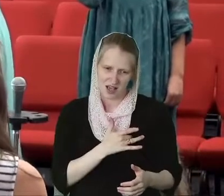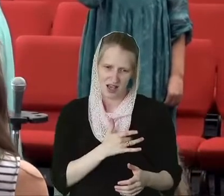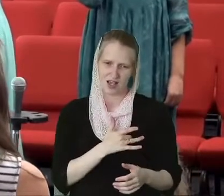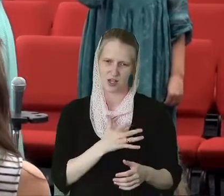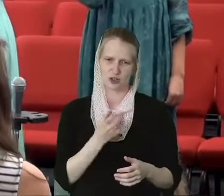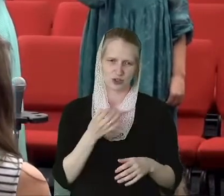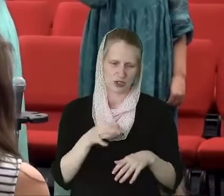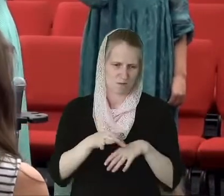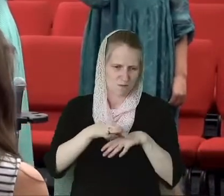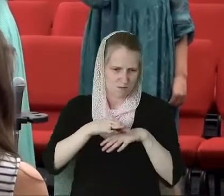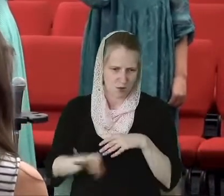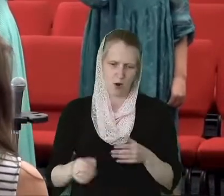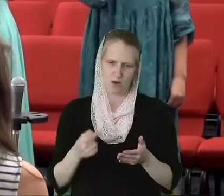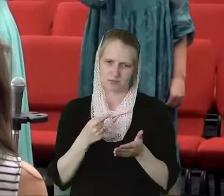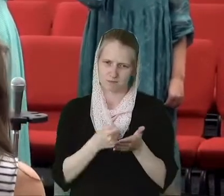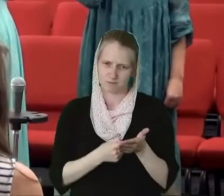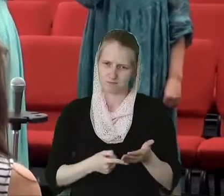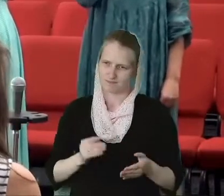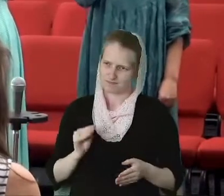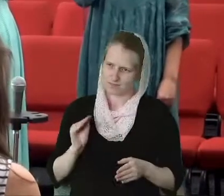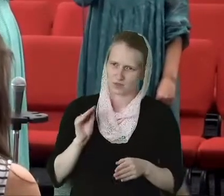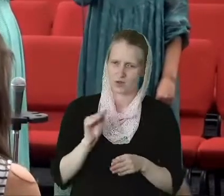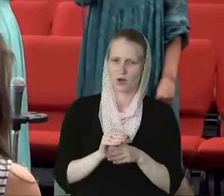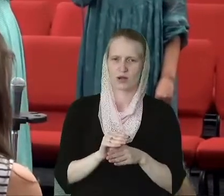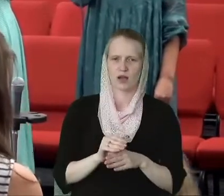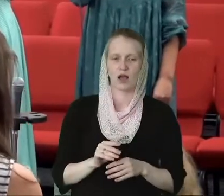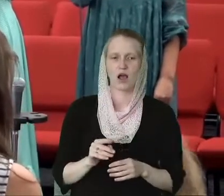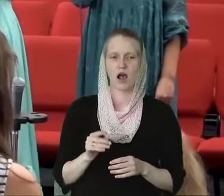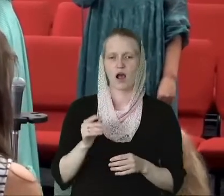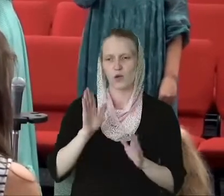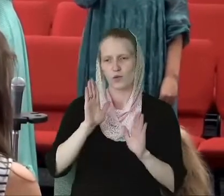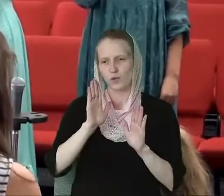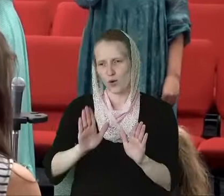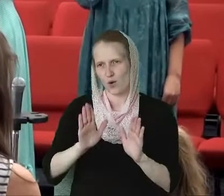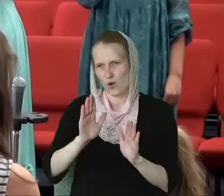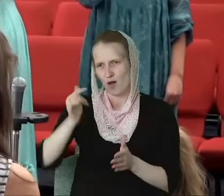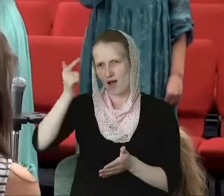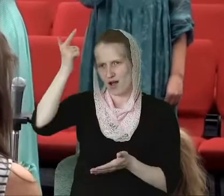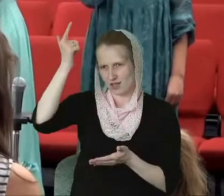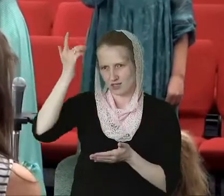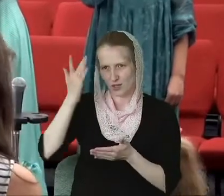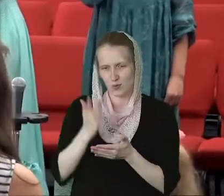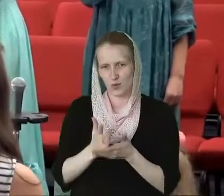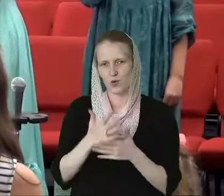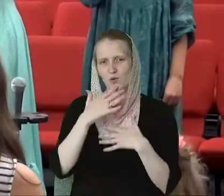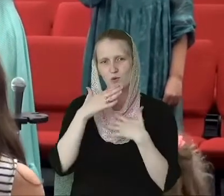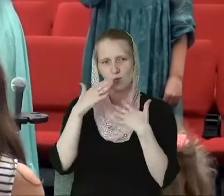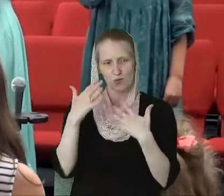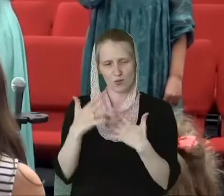сердце больнее ранит, только Господь любя,